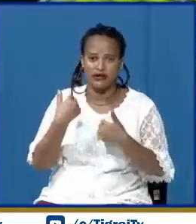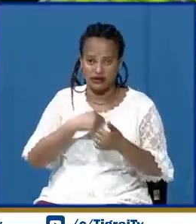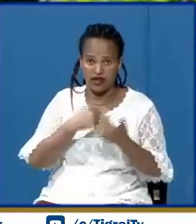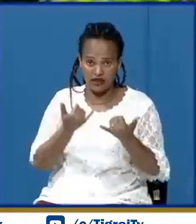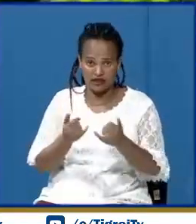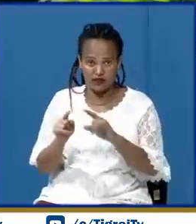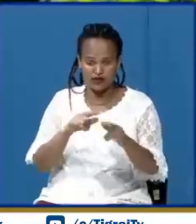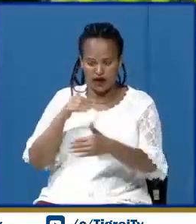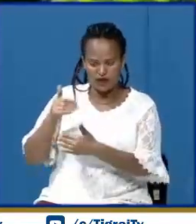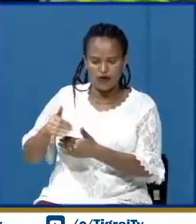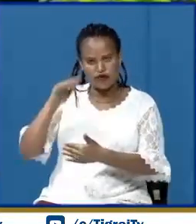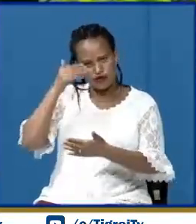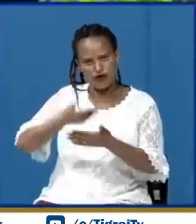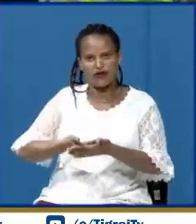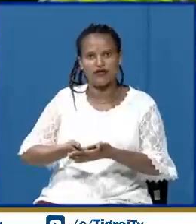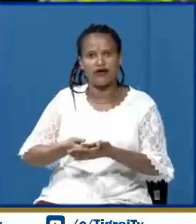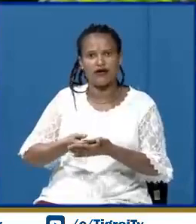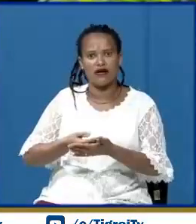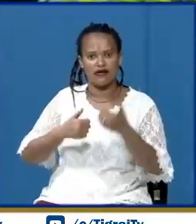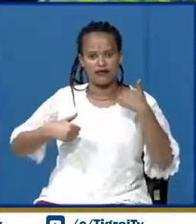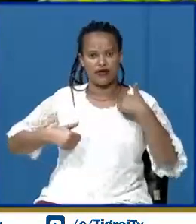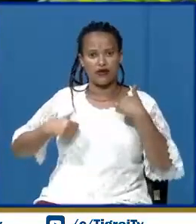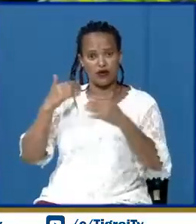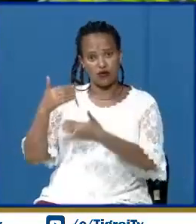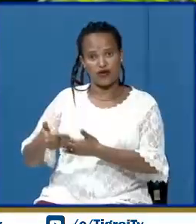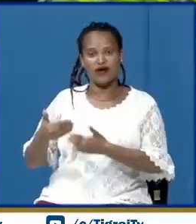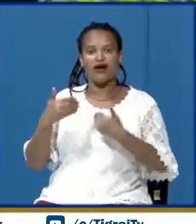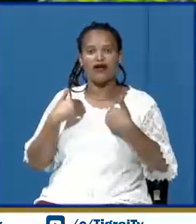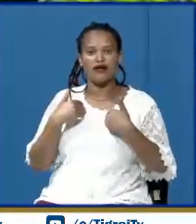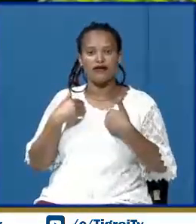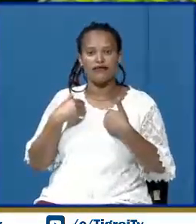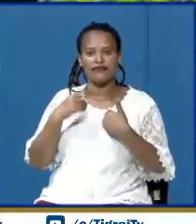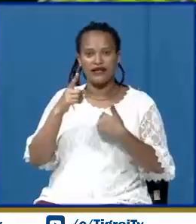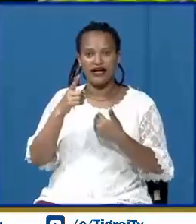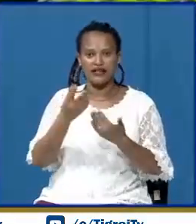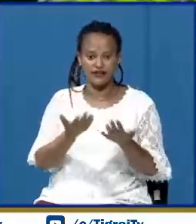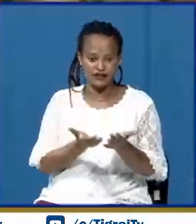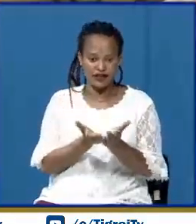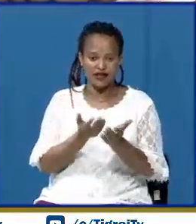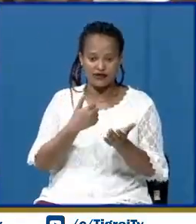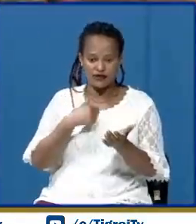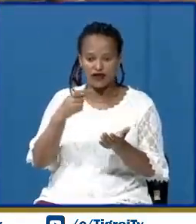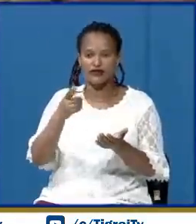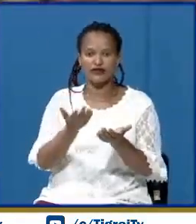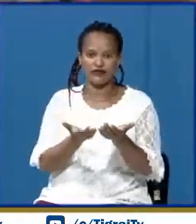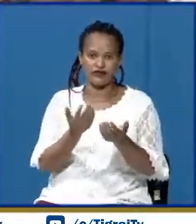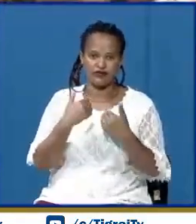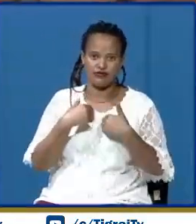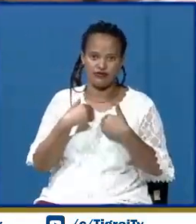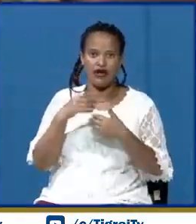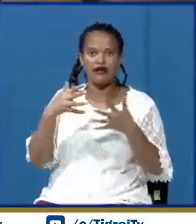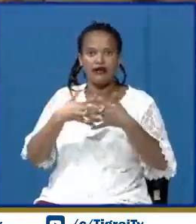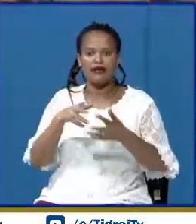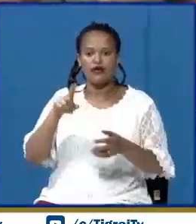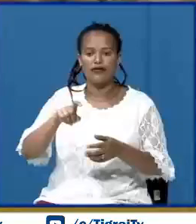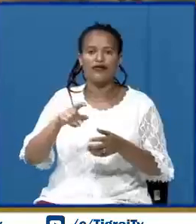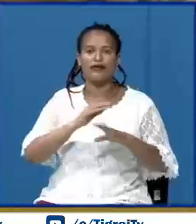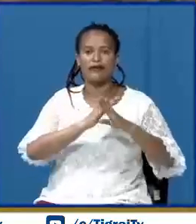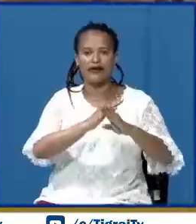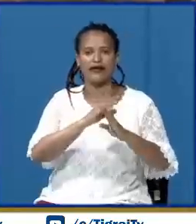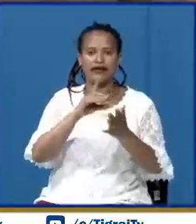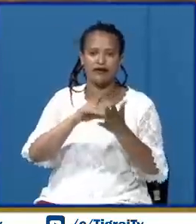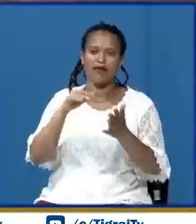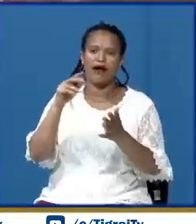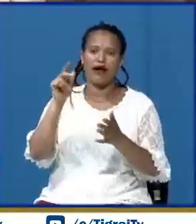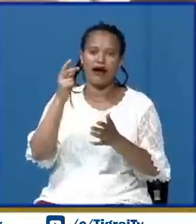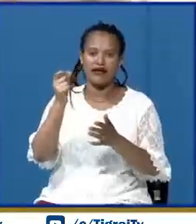ሕዚ እውን ኣብ ጎኒ ውላድና ኣብ ጎኒ ሰራዊትና ኢና ሕዚ እውን ሓንቲ ሻነ ንዑ ሓንቲ ሻነ ንዓና ኣባል ኣተሓባባሪ ኮሚቴ መኸተ ከተማ